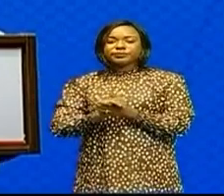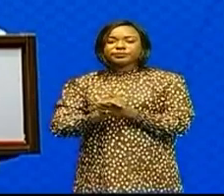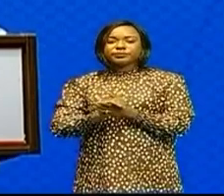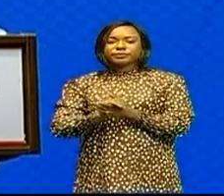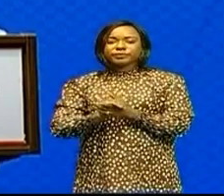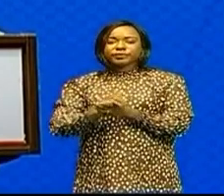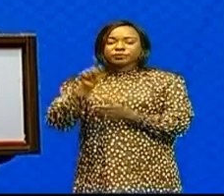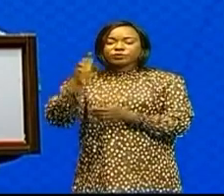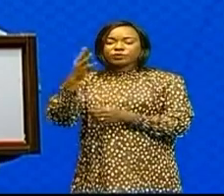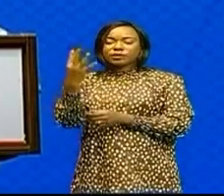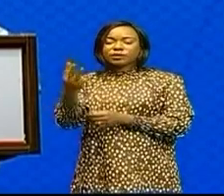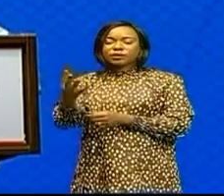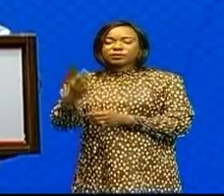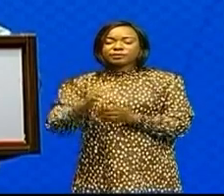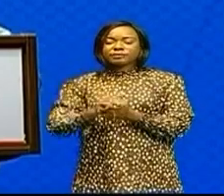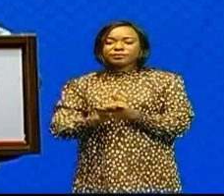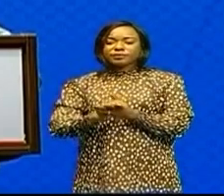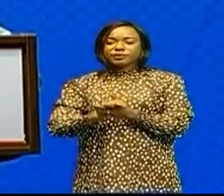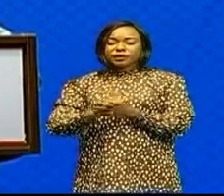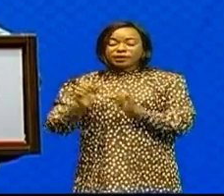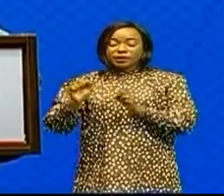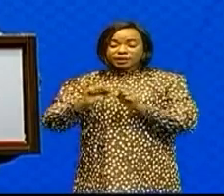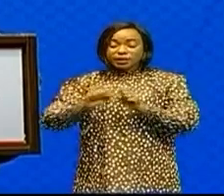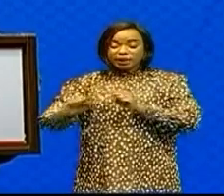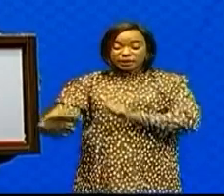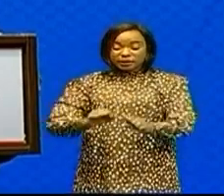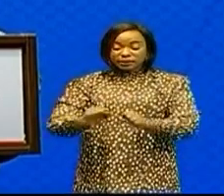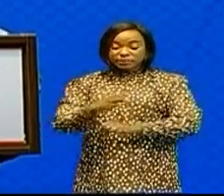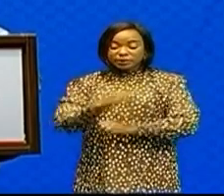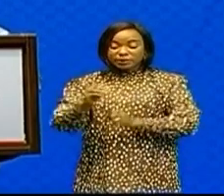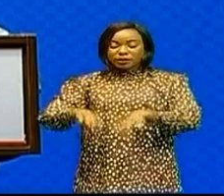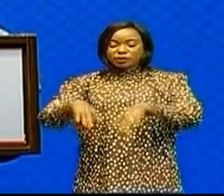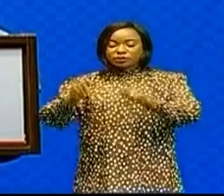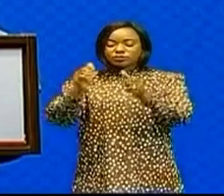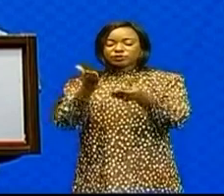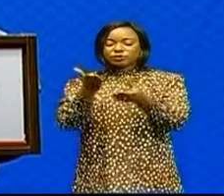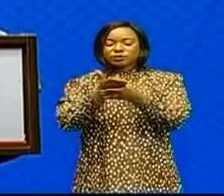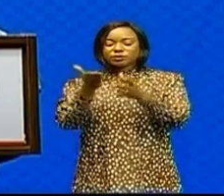Point 4. Examen et adoption des dossiers.